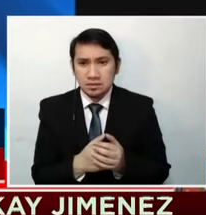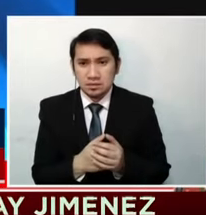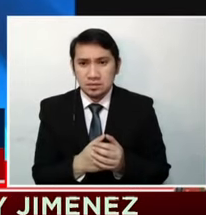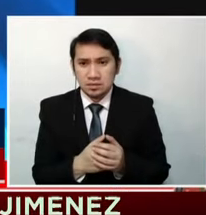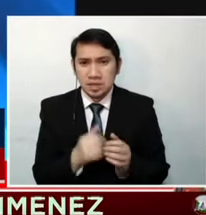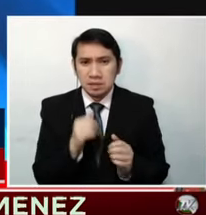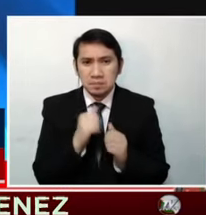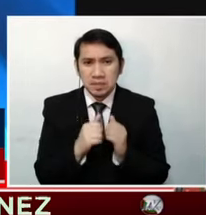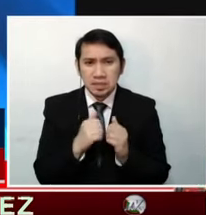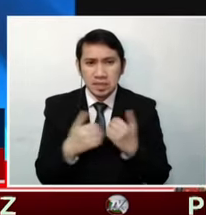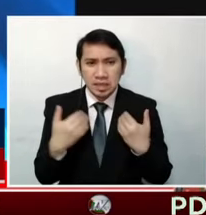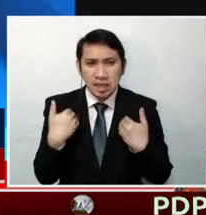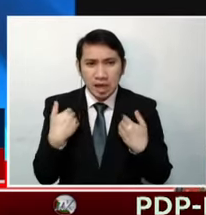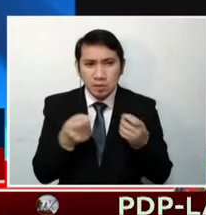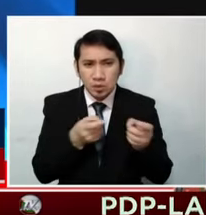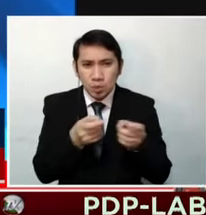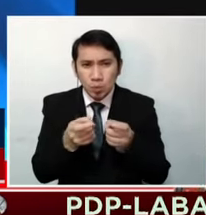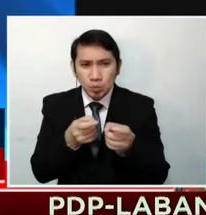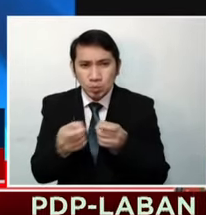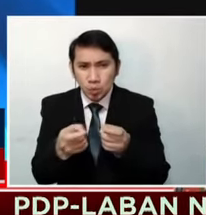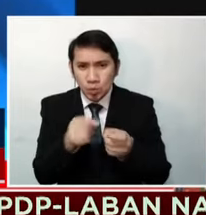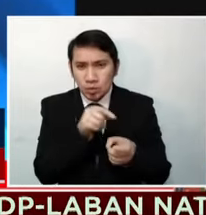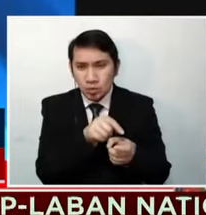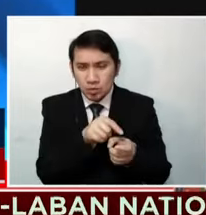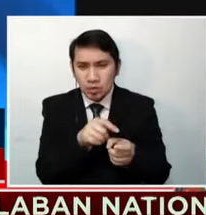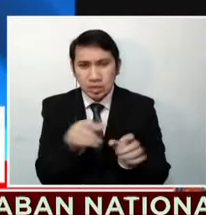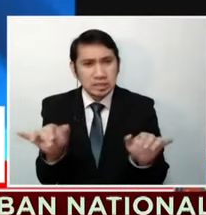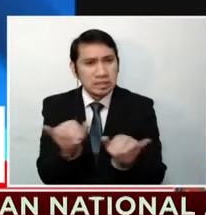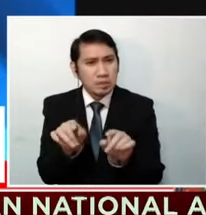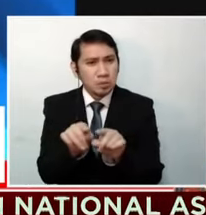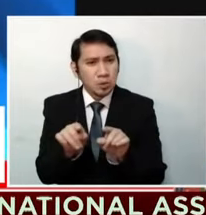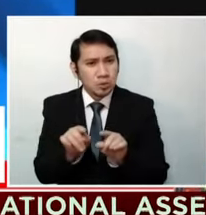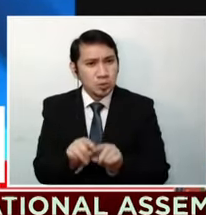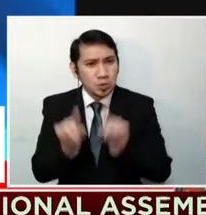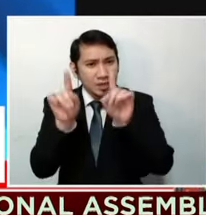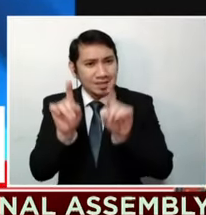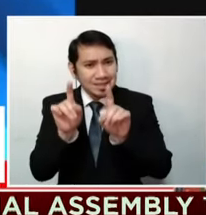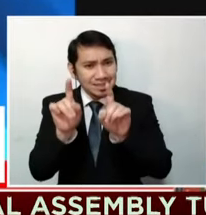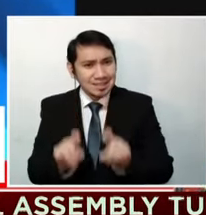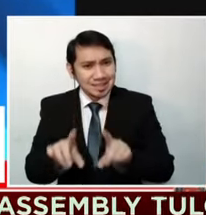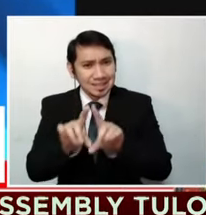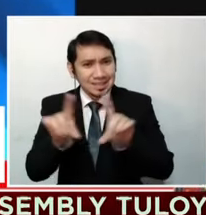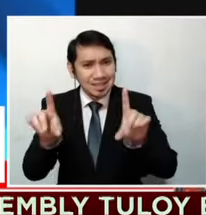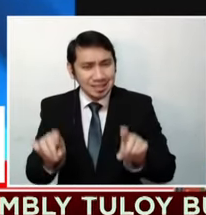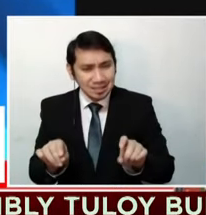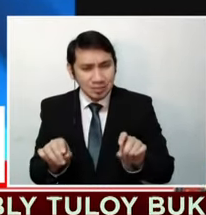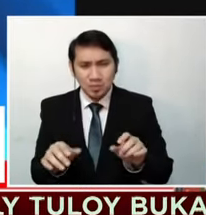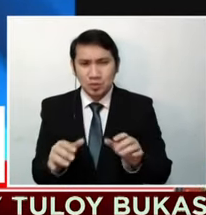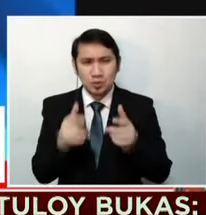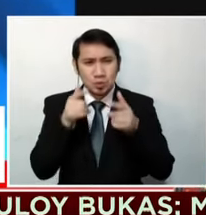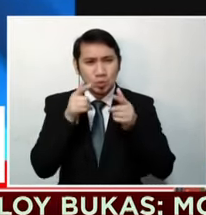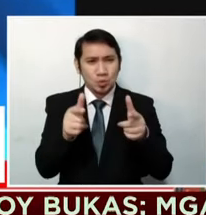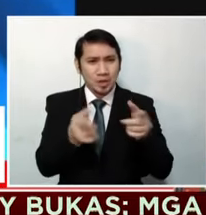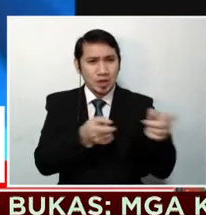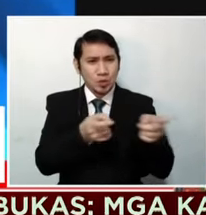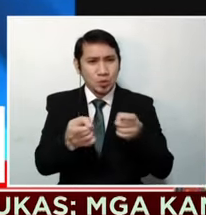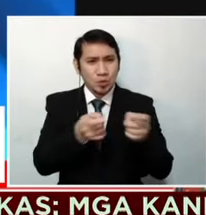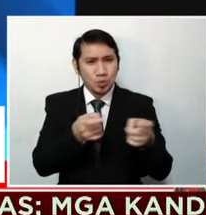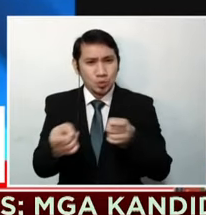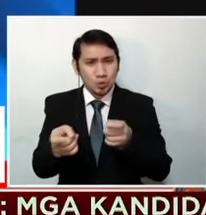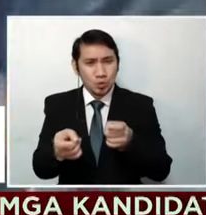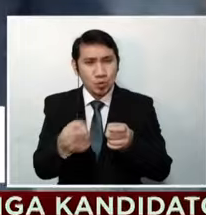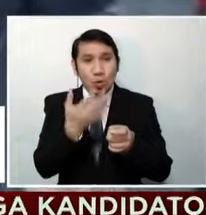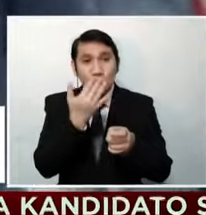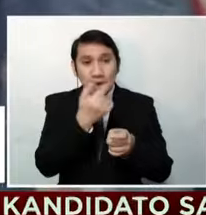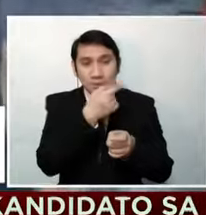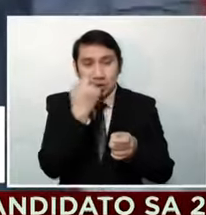ng bola. The same story for the testing kits. Parang nga lumalabas dito, dinidribble yung lokal kasi nga merong favored na